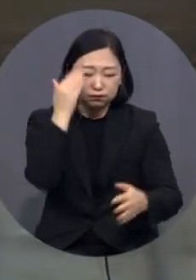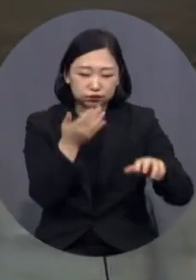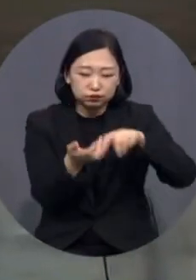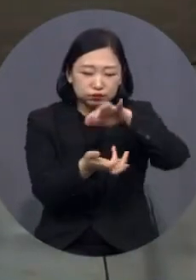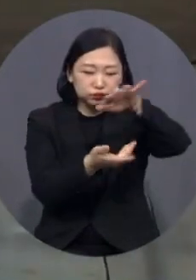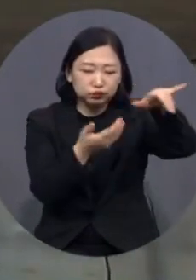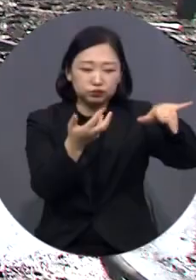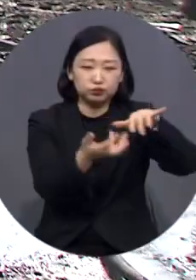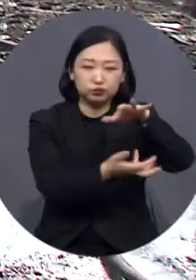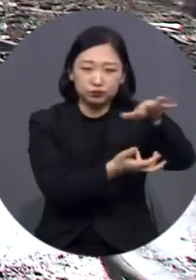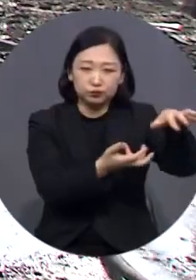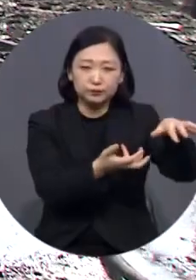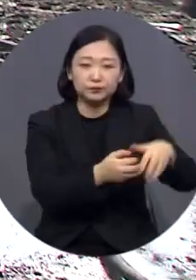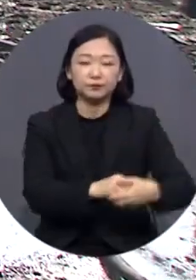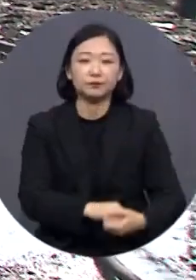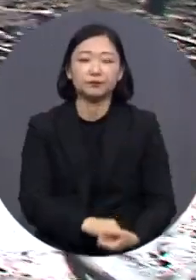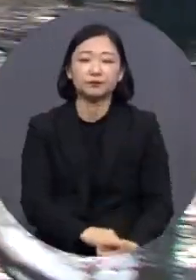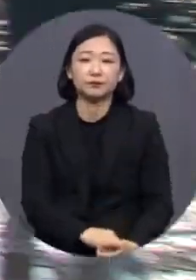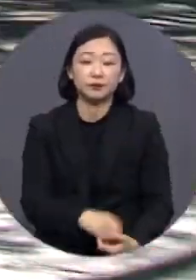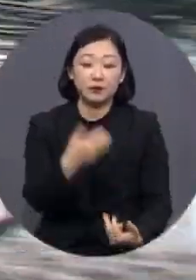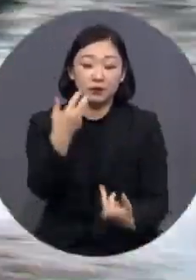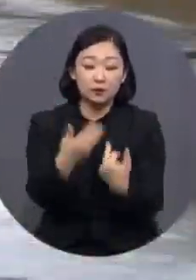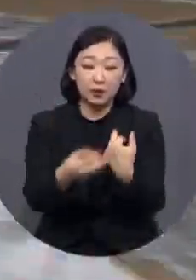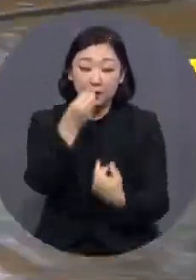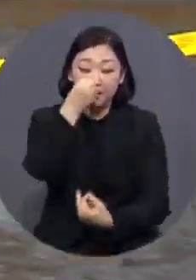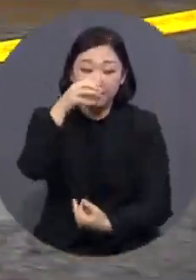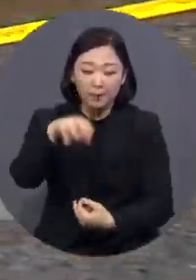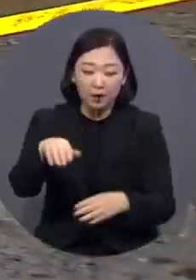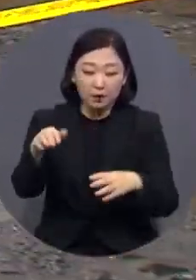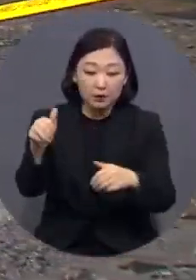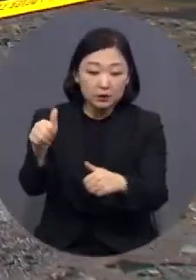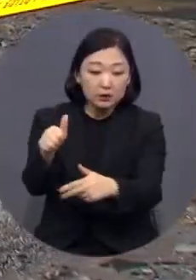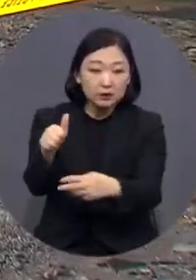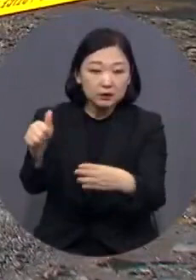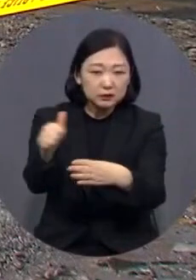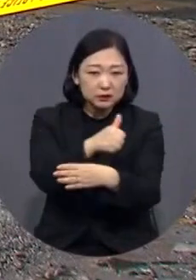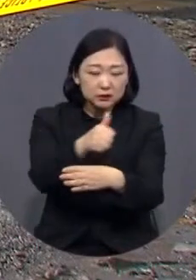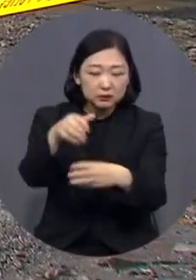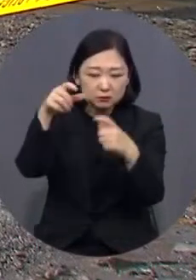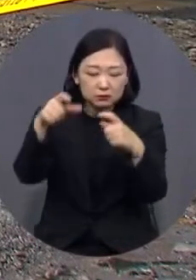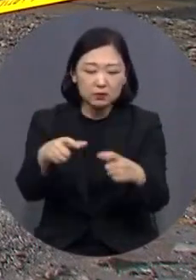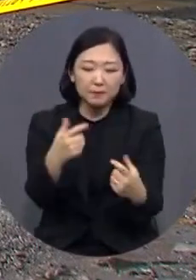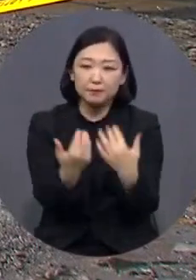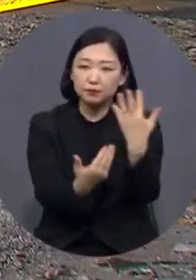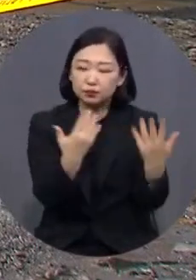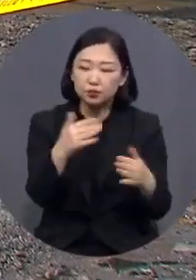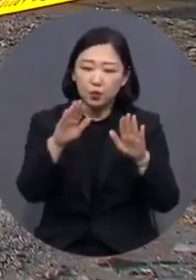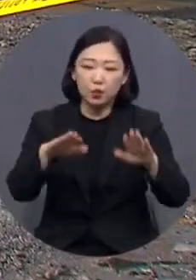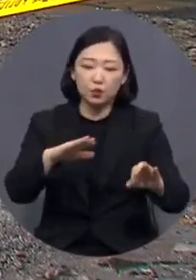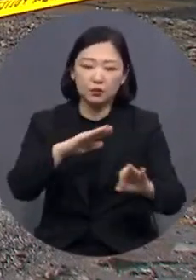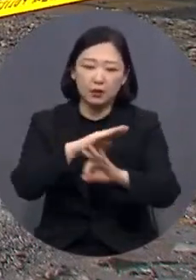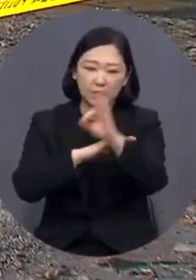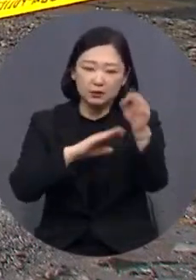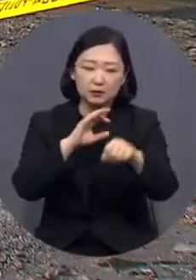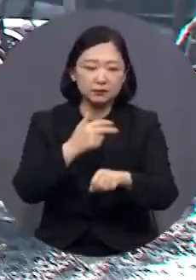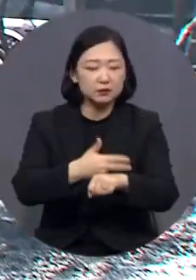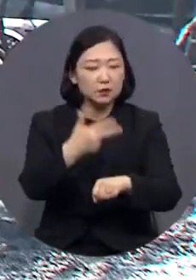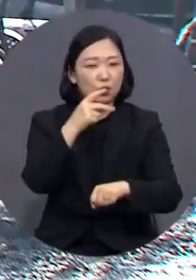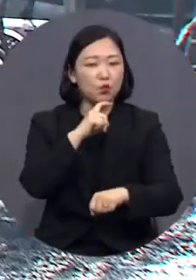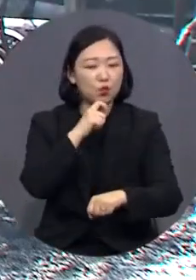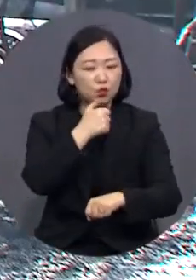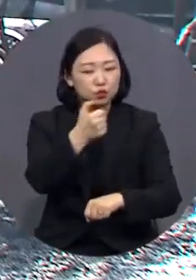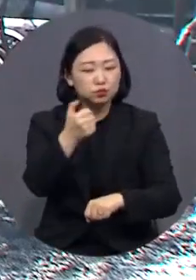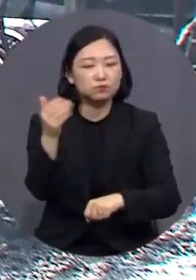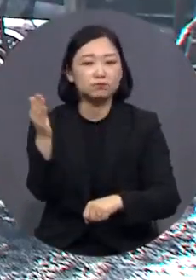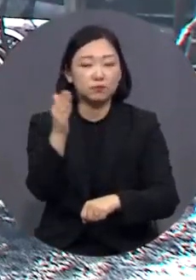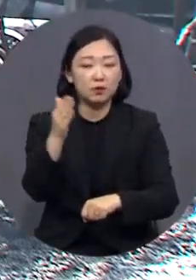하늘을 뒤덮습니다. 서귀포시 남원읍 신흥리의 한 비닐하우스에서 불이 난 건 오늘 아침 7시 50분쯤.